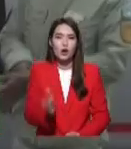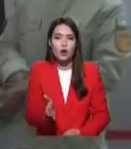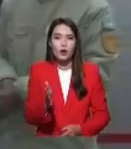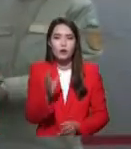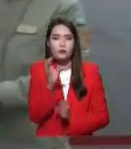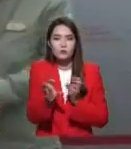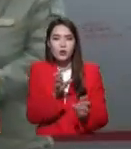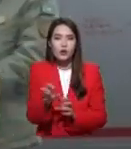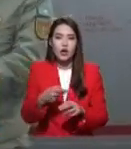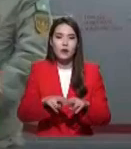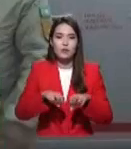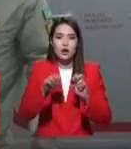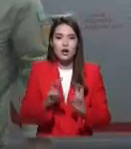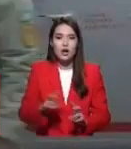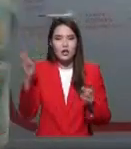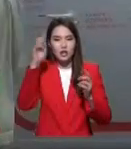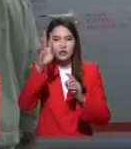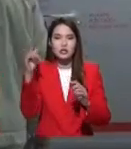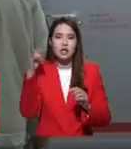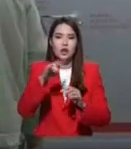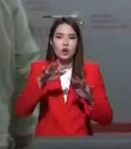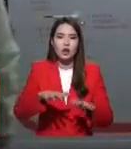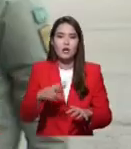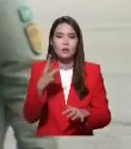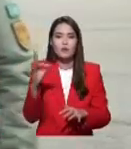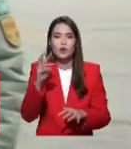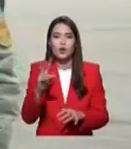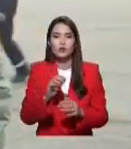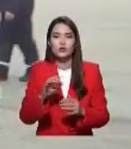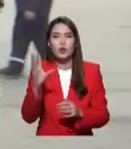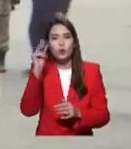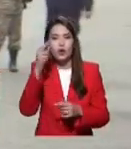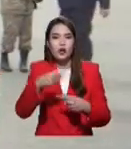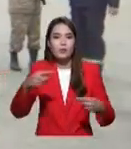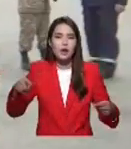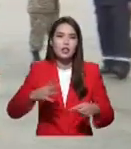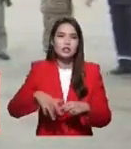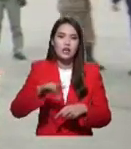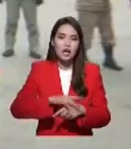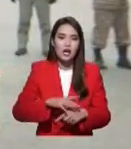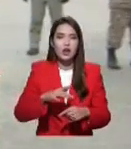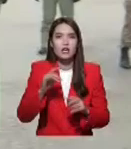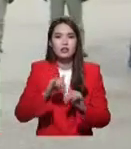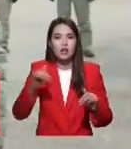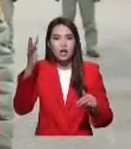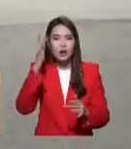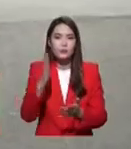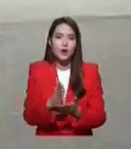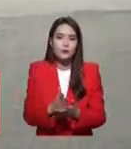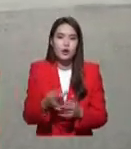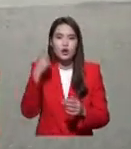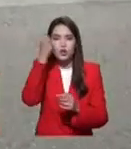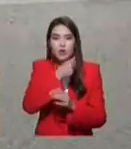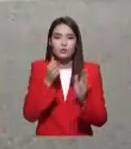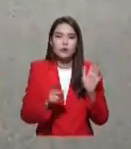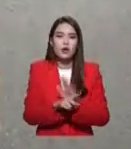дейін әскери институттың курсанттары әуе кемелерінде ұшуды үйрену үшін басқа қалаларда тәжірибеден өтетін. Енді білім ордасының өзінде